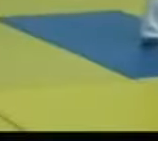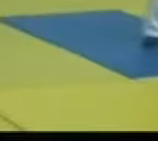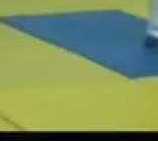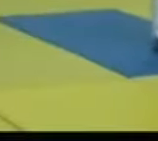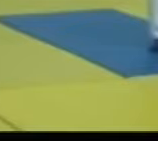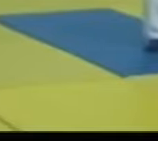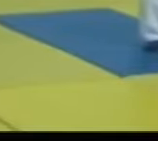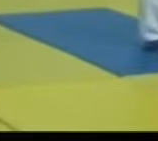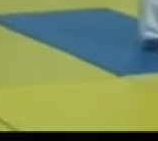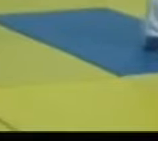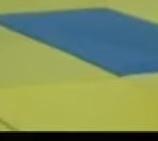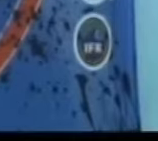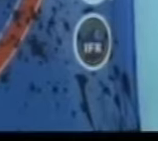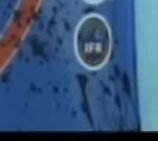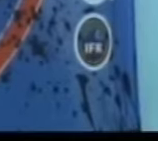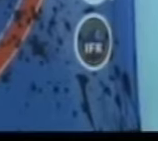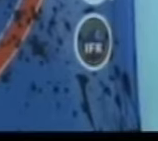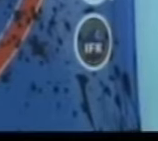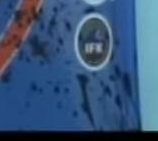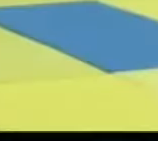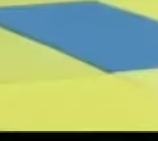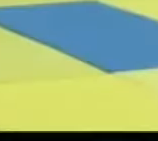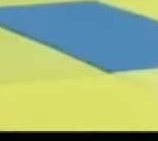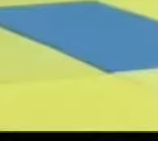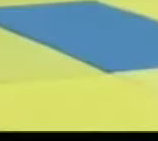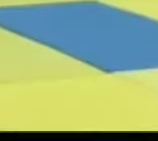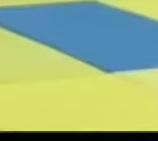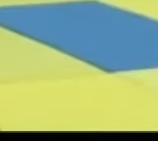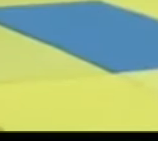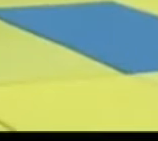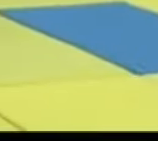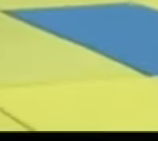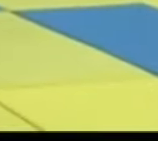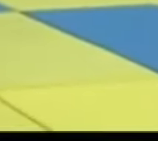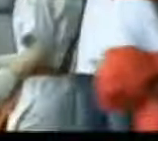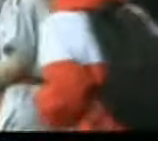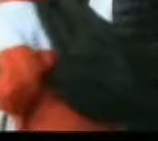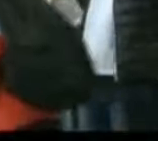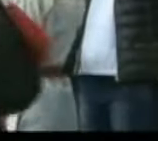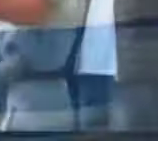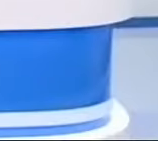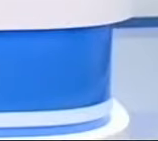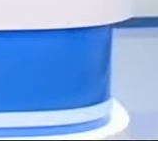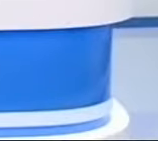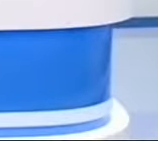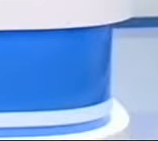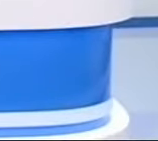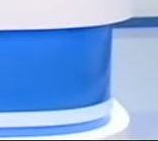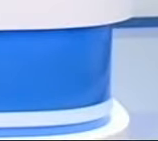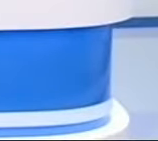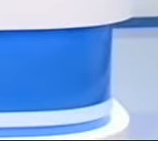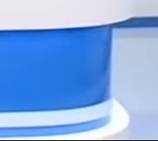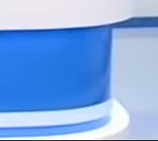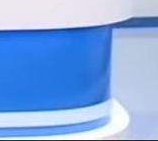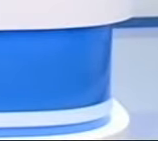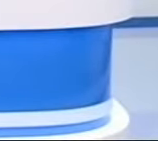Қаламызда Киокушинка каратэден республикалық жарыс өтті. Күш сынасуға әр өңірден 9 команда келді.